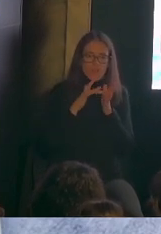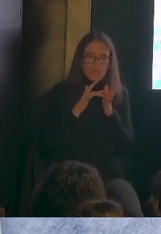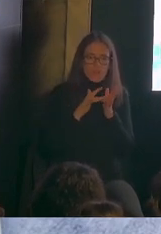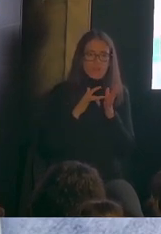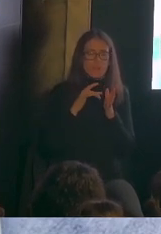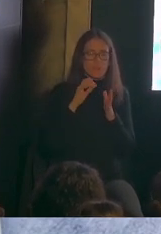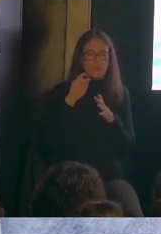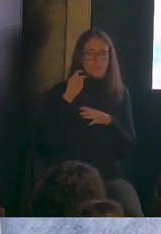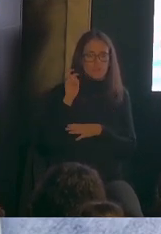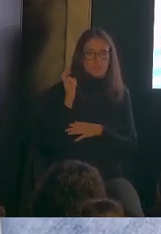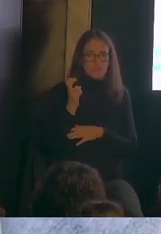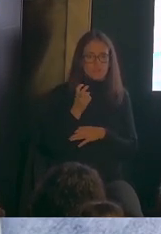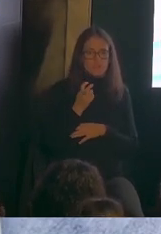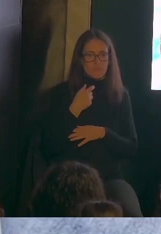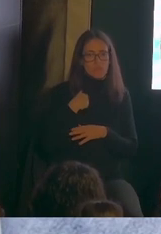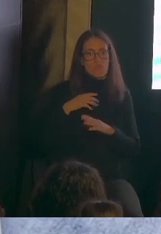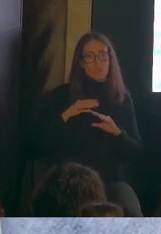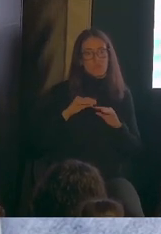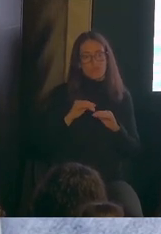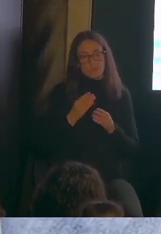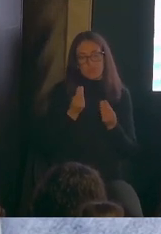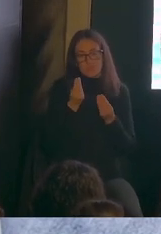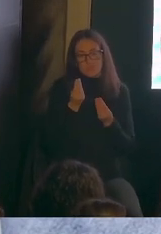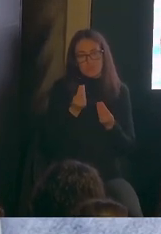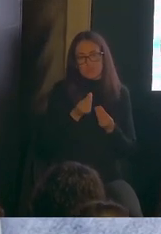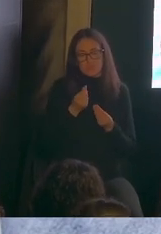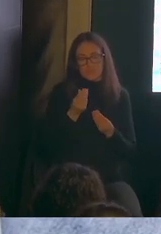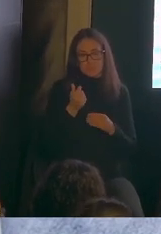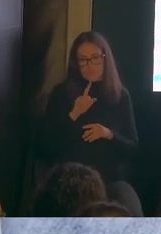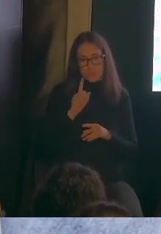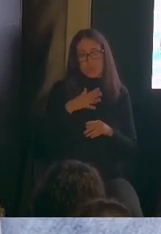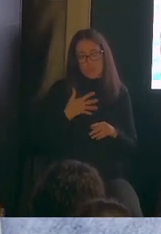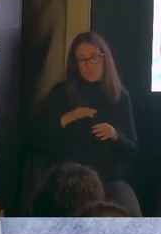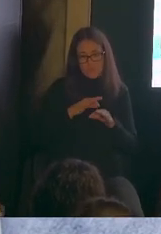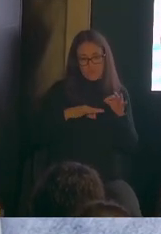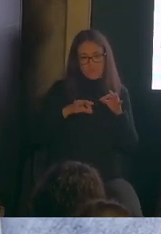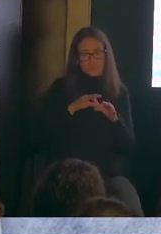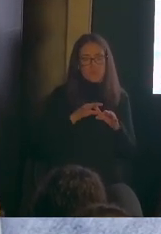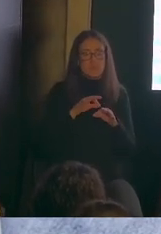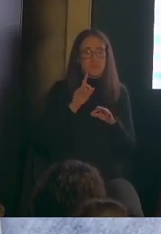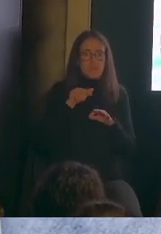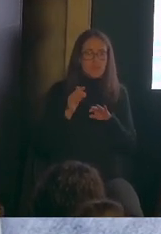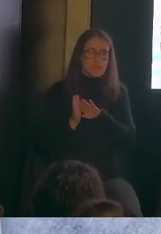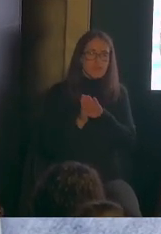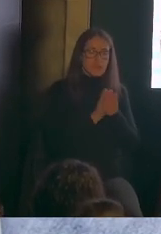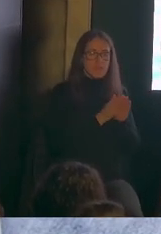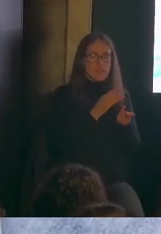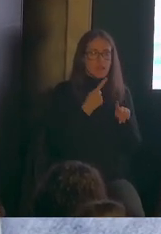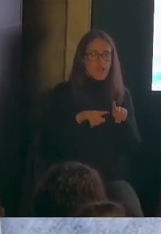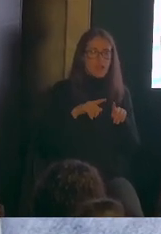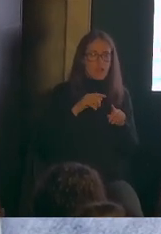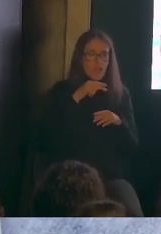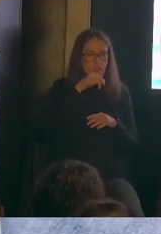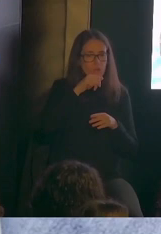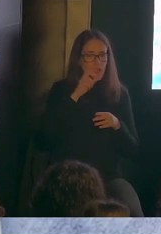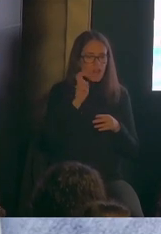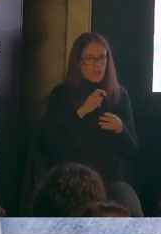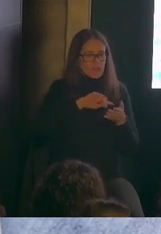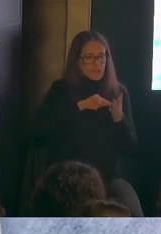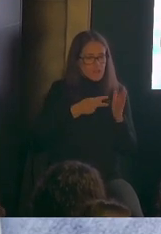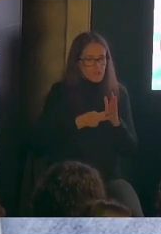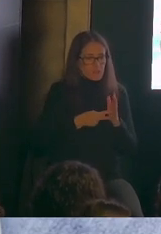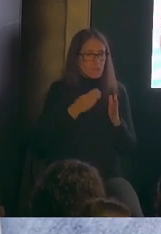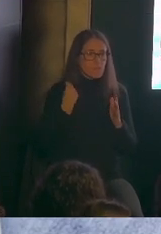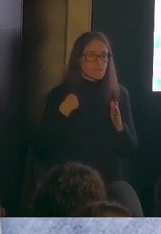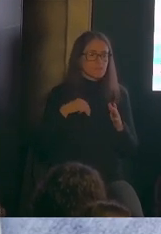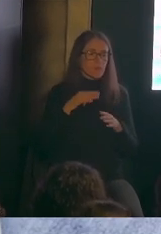sol utilitzar, però bueno, també són una altra alternativa. I després altres sucres tecnològics, com poden ser la palatinosa,